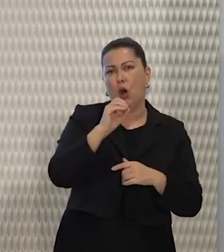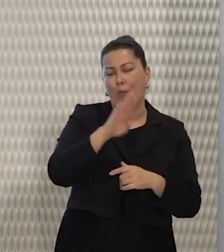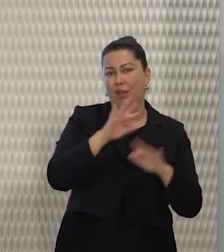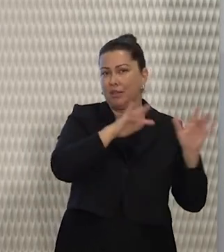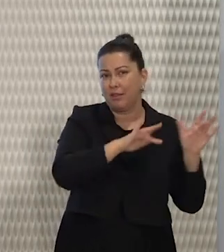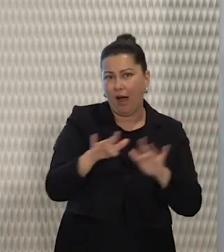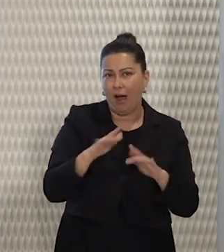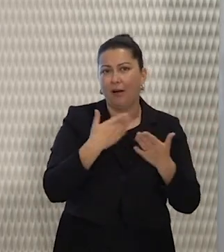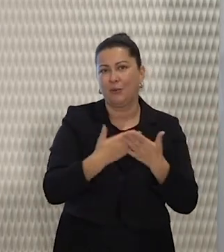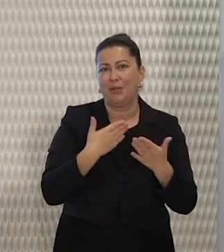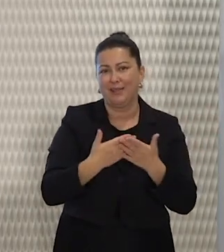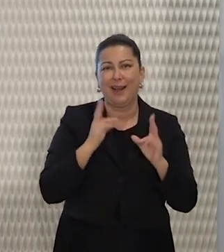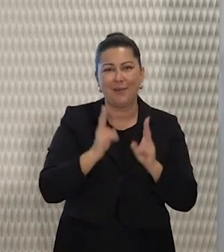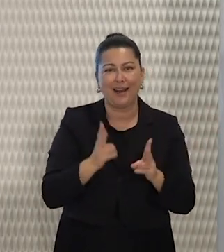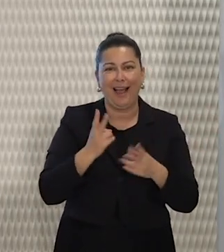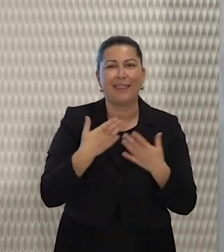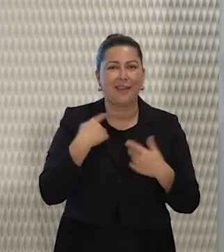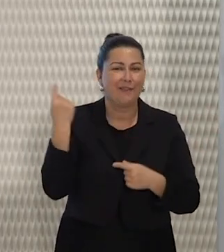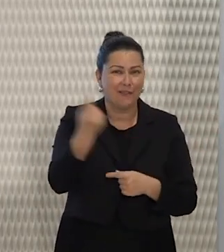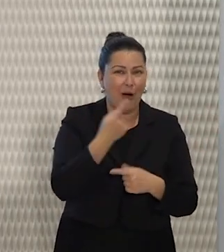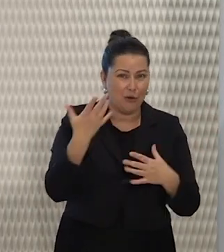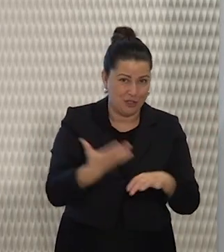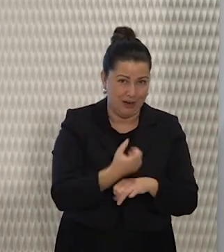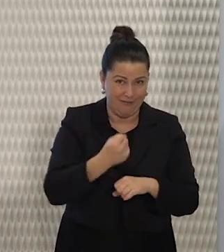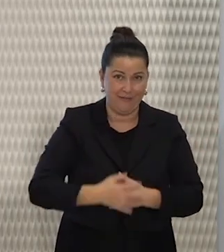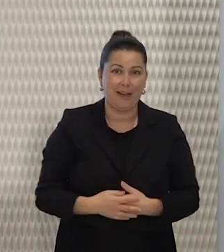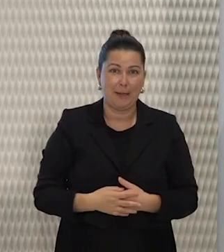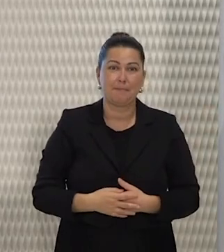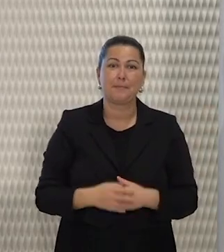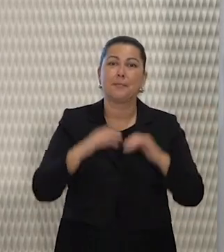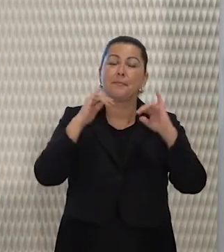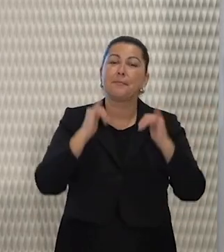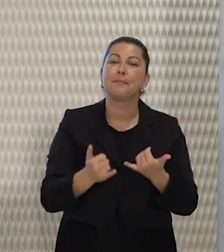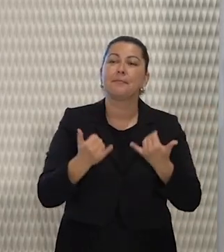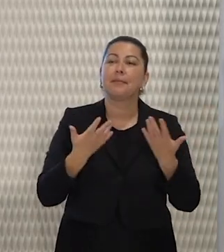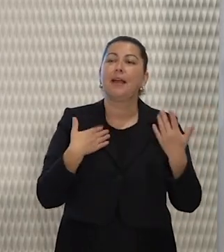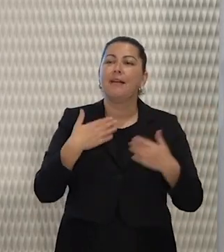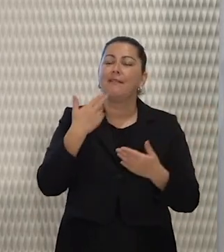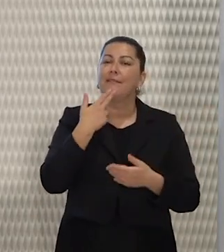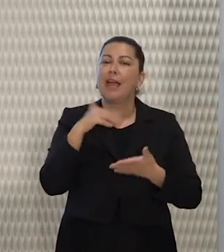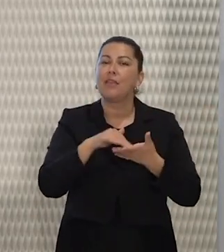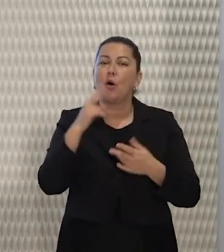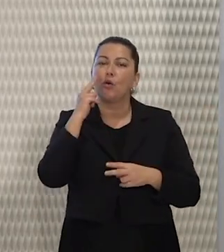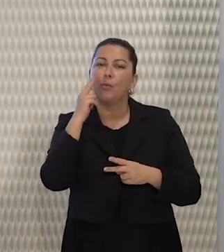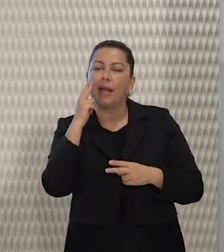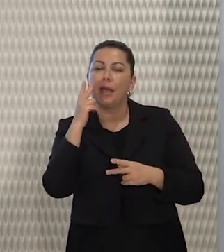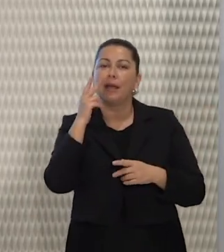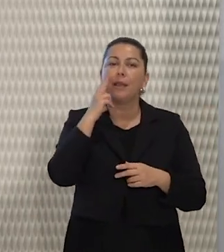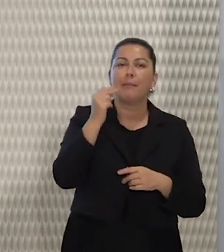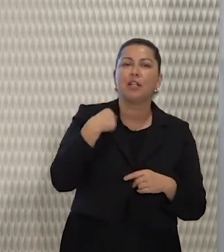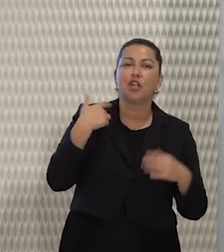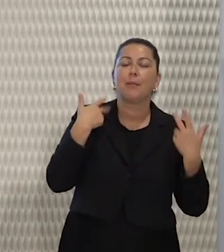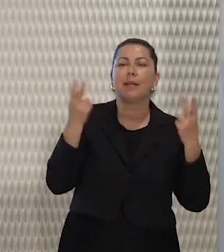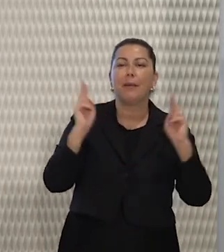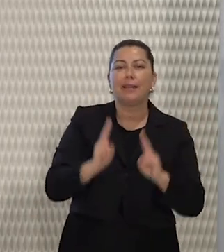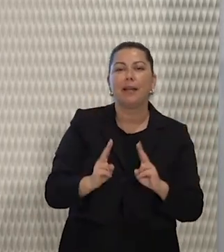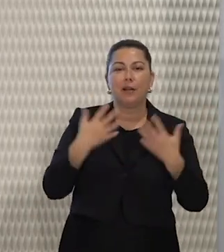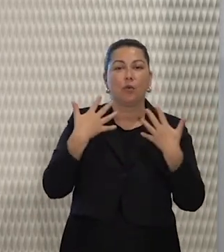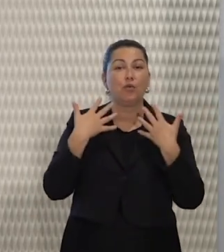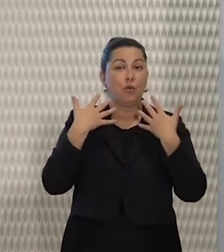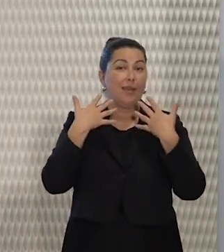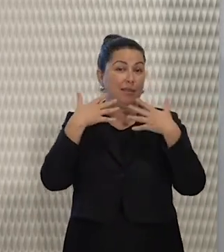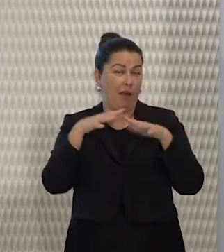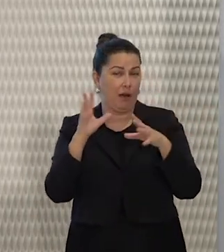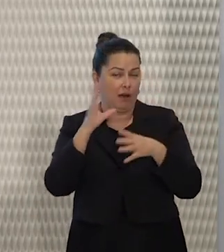bekommen und genauso kann es gelingen. Für all jene, die noch überlegen, Menschen mit Beeinträchtigungen zu integrieren, ihnen